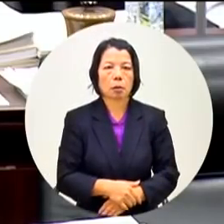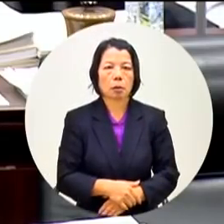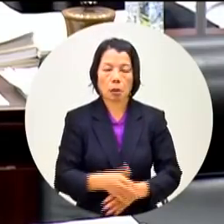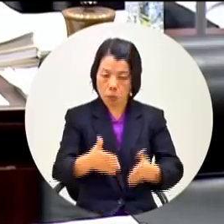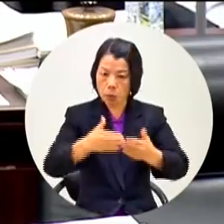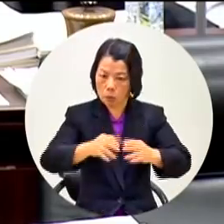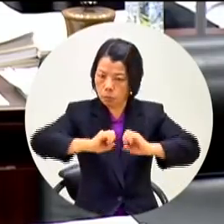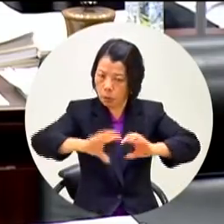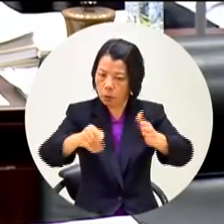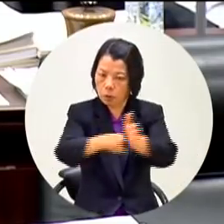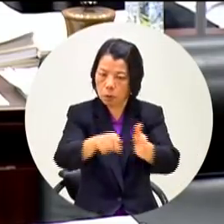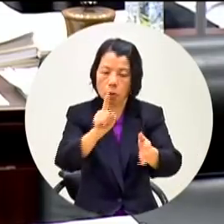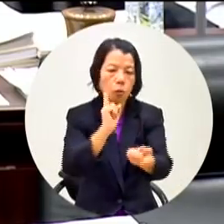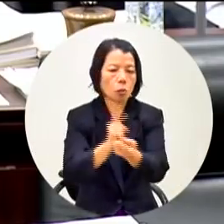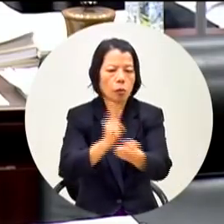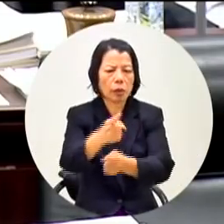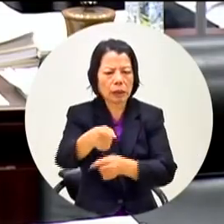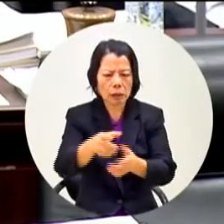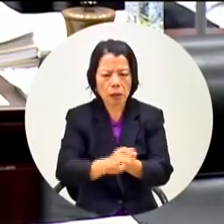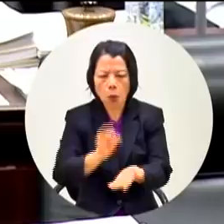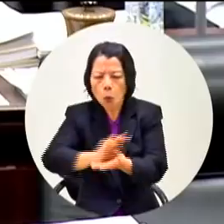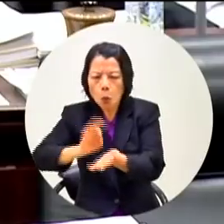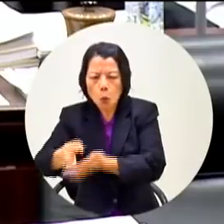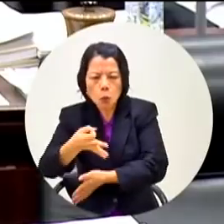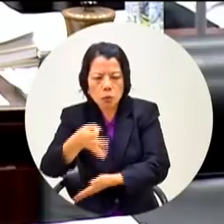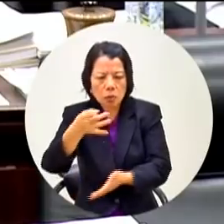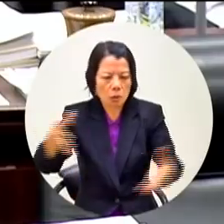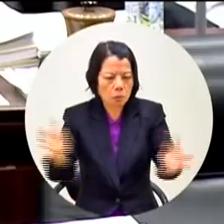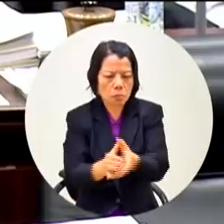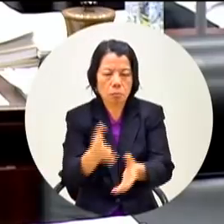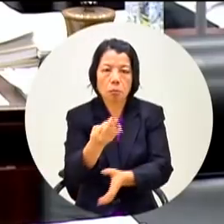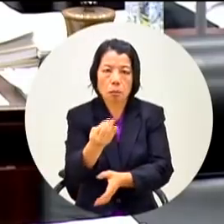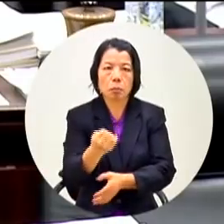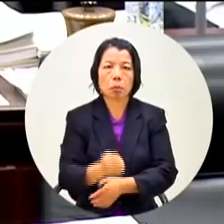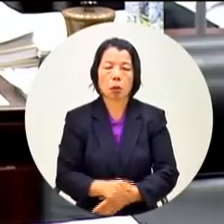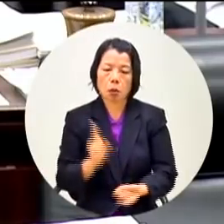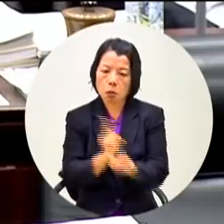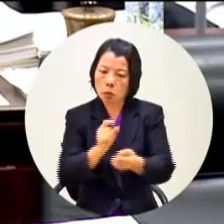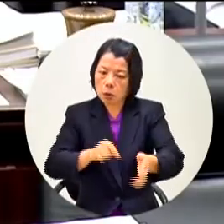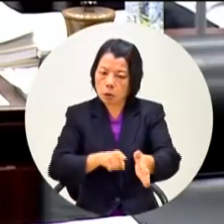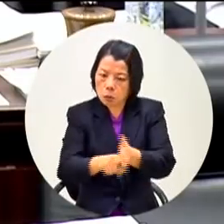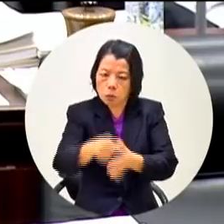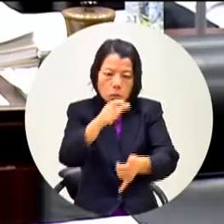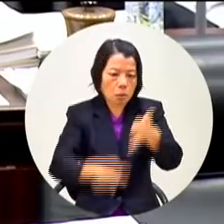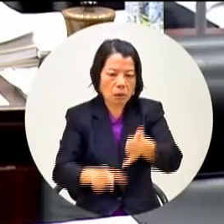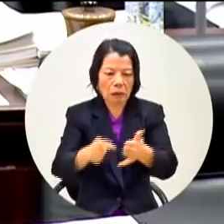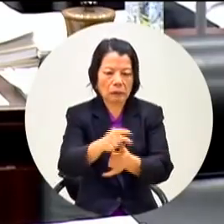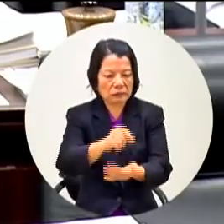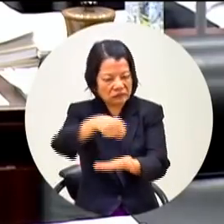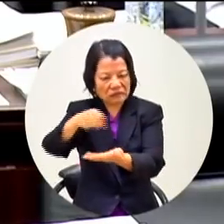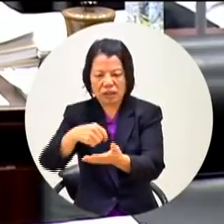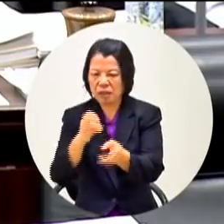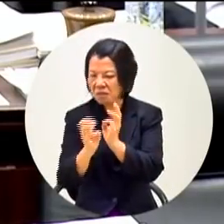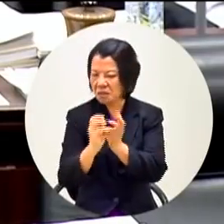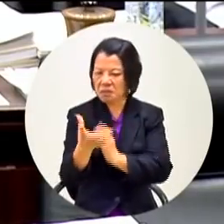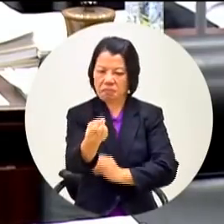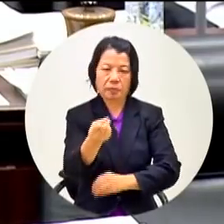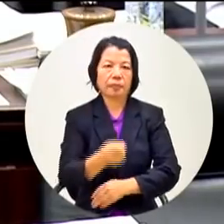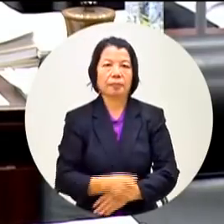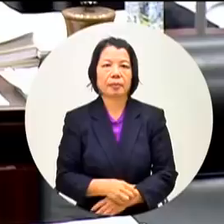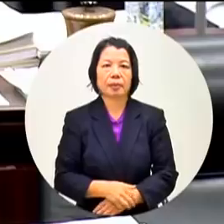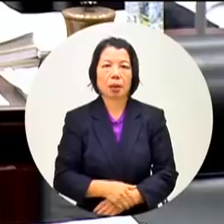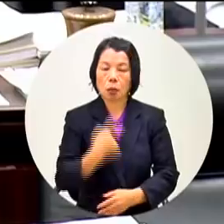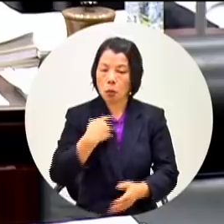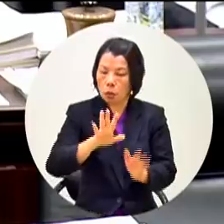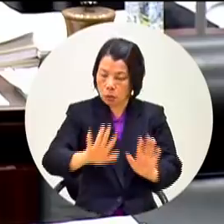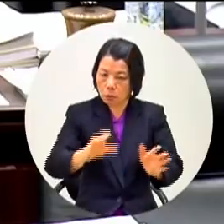公听会里面或今天的专案报告里面其实没有看到很清楚的数字啊。简单的来讲，原本的新建